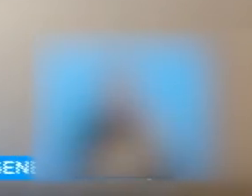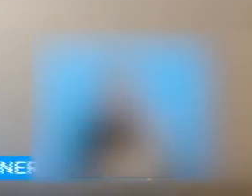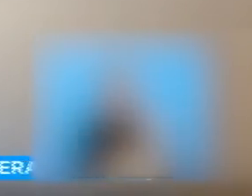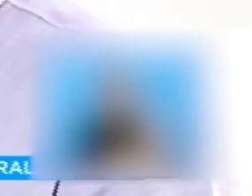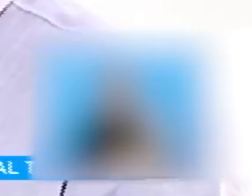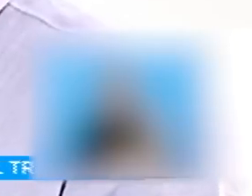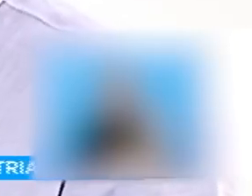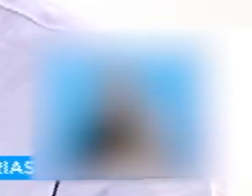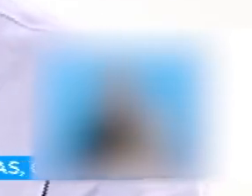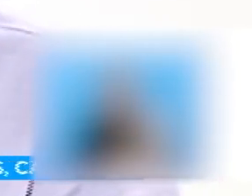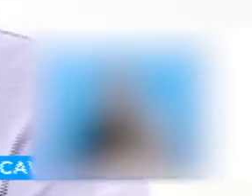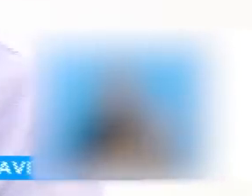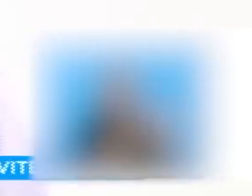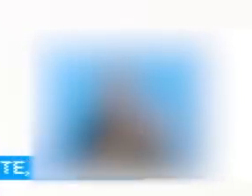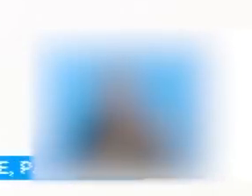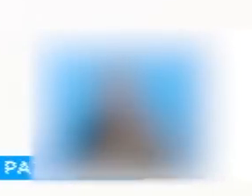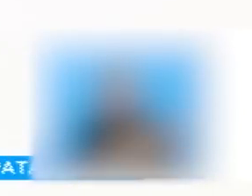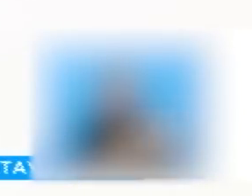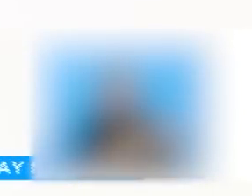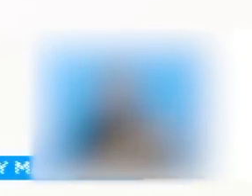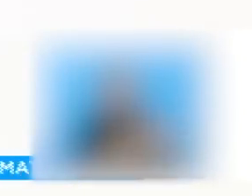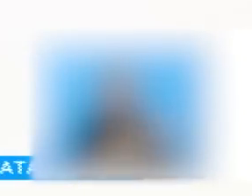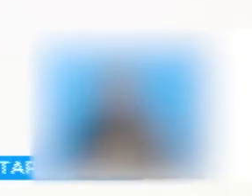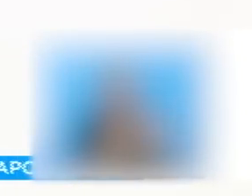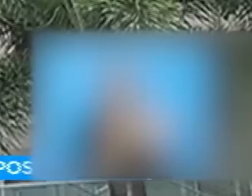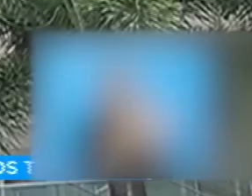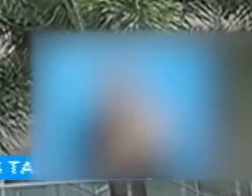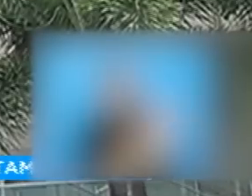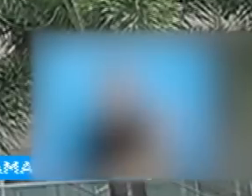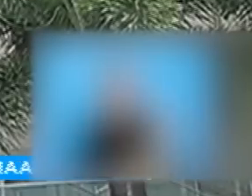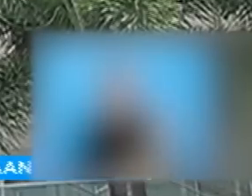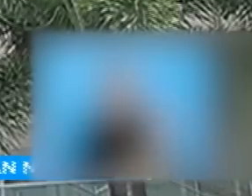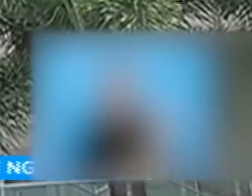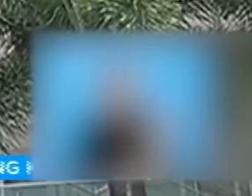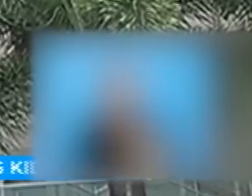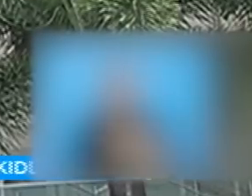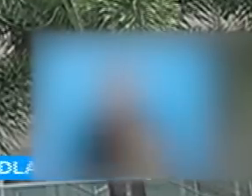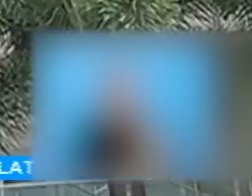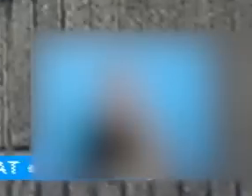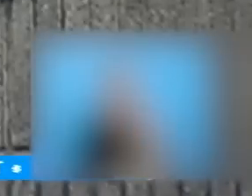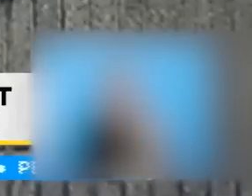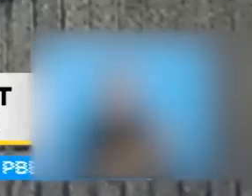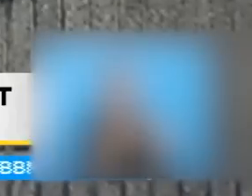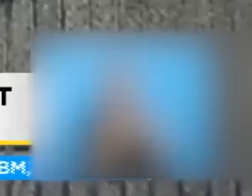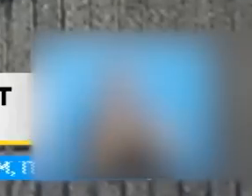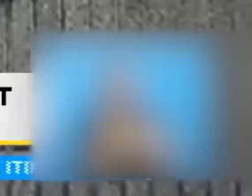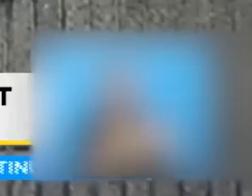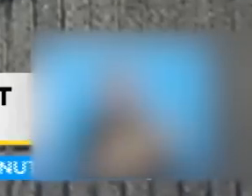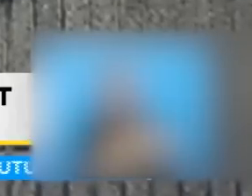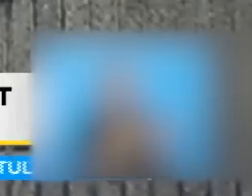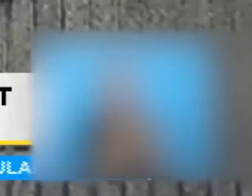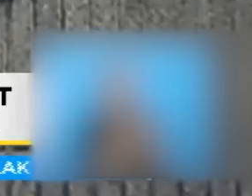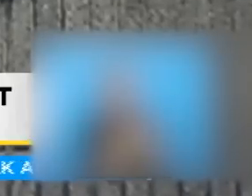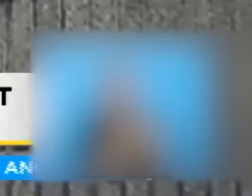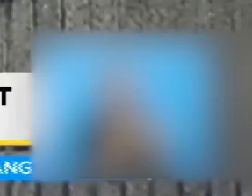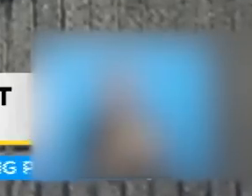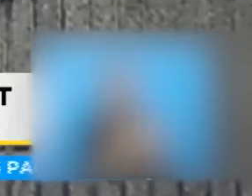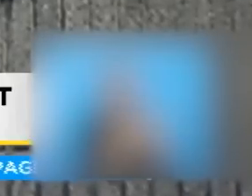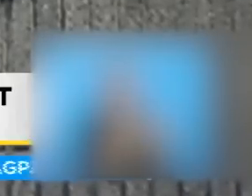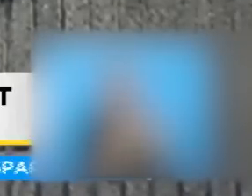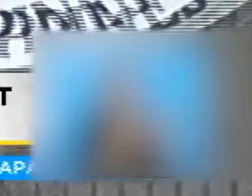Kuwait. Naikipag-ugnayan pa raw ang DMW sa DFA kung kailan ang sunod na schedule ng pag-uusap. We